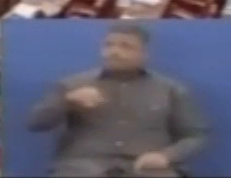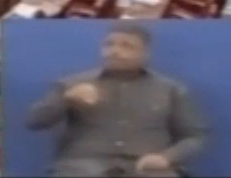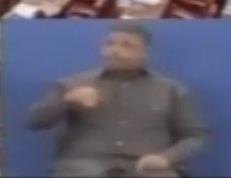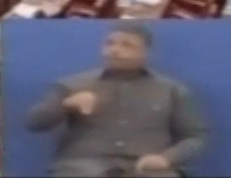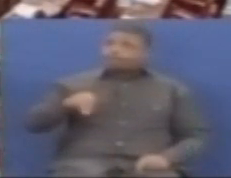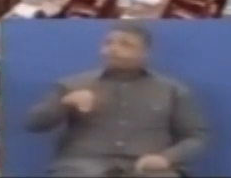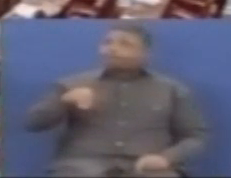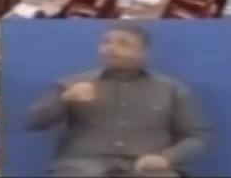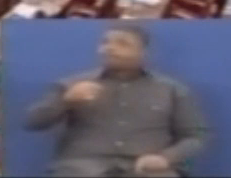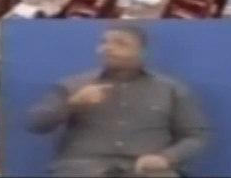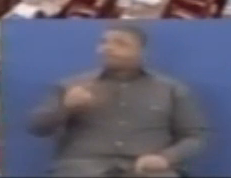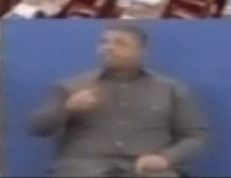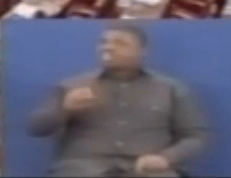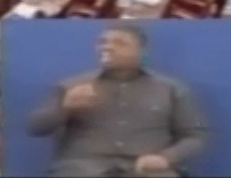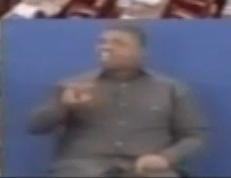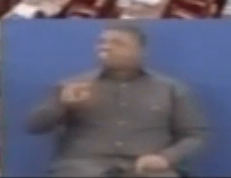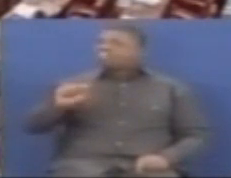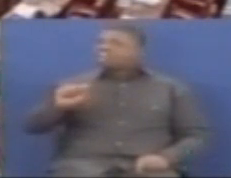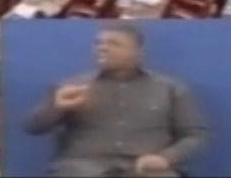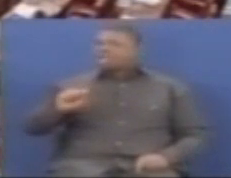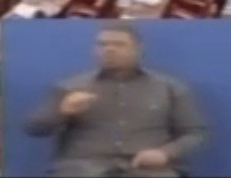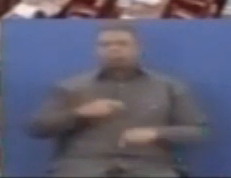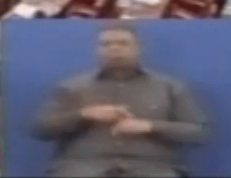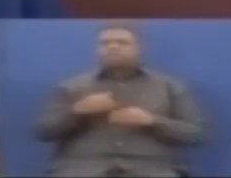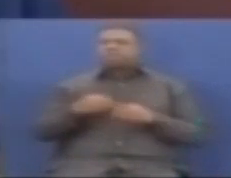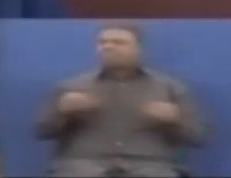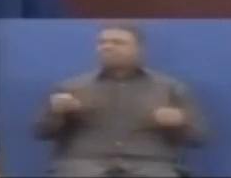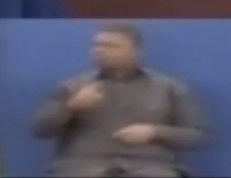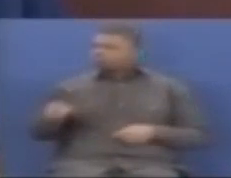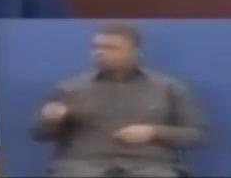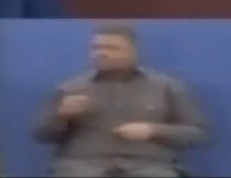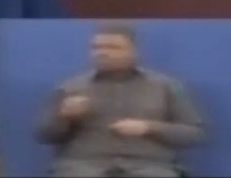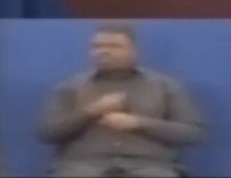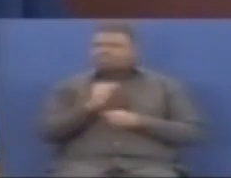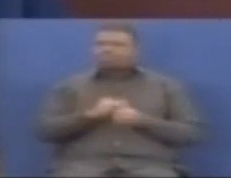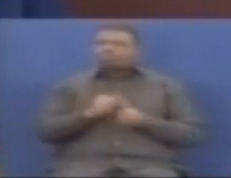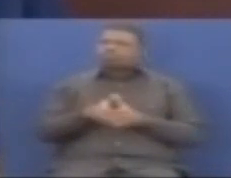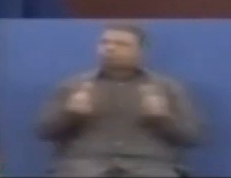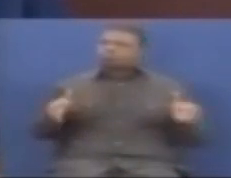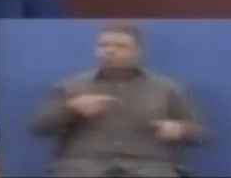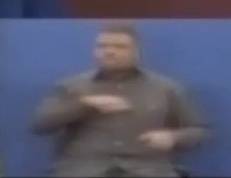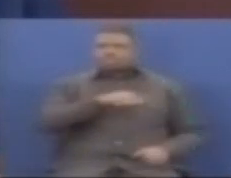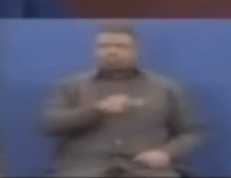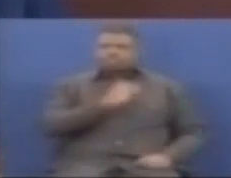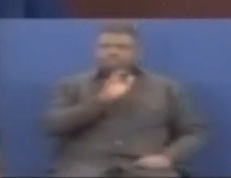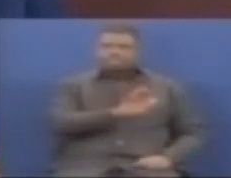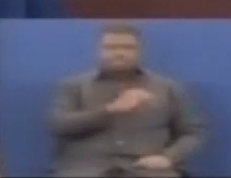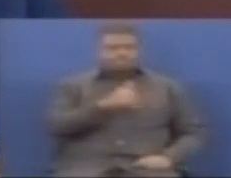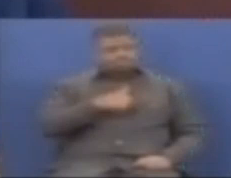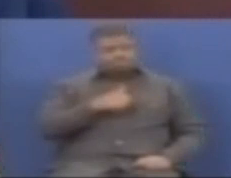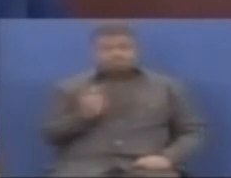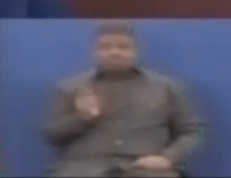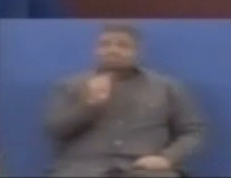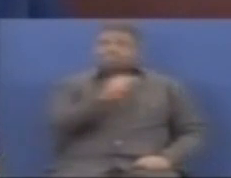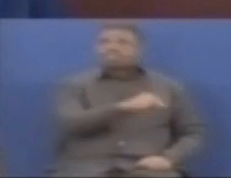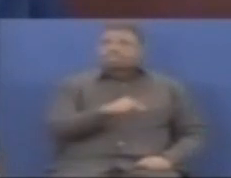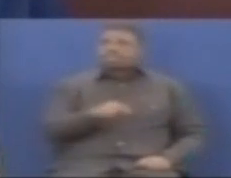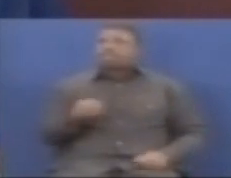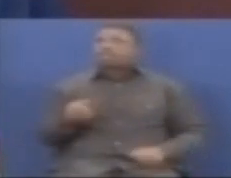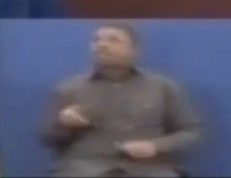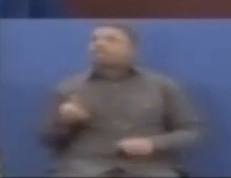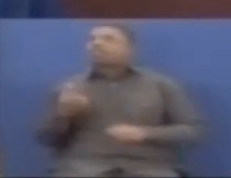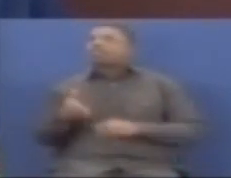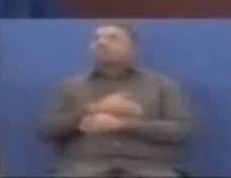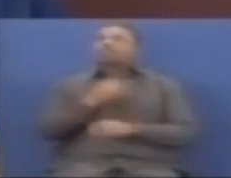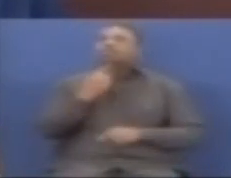na kwamba si mbunge wa muda mrefu, lakini kafanya mambo makubwa sana kwenye jimbo lake hata nilipotembelea. Mheshimiwa Naibu Spika, baada ya kusema